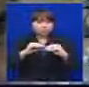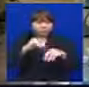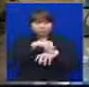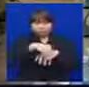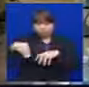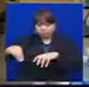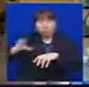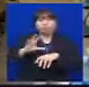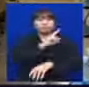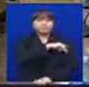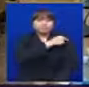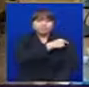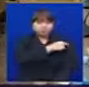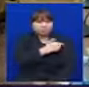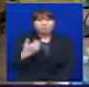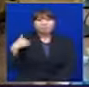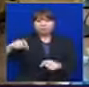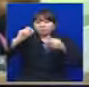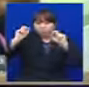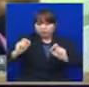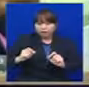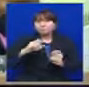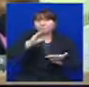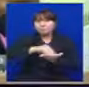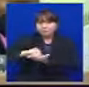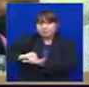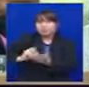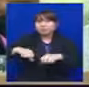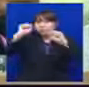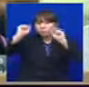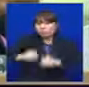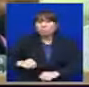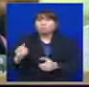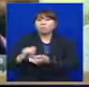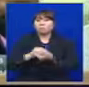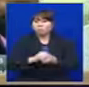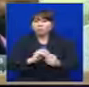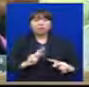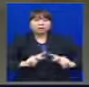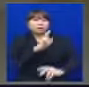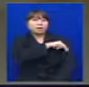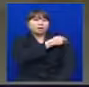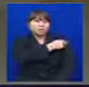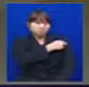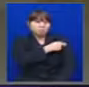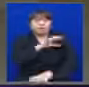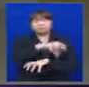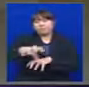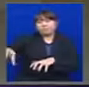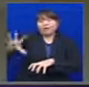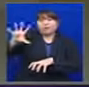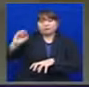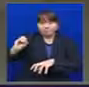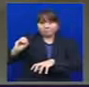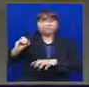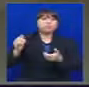ครือข่ายสาธารณสุขจึงมีการลงนามบันทึกข้อตกลงความร่วมมือระหว่างกระทรวงสาธารณสุขกับ50ภาคีเครือข่าย